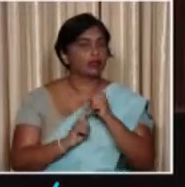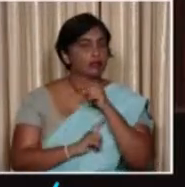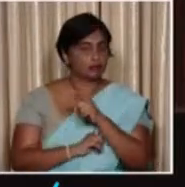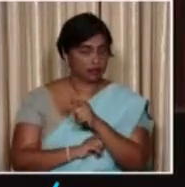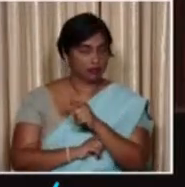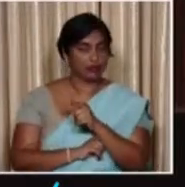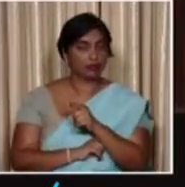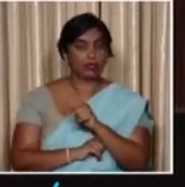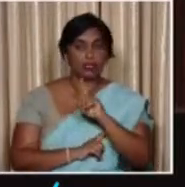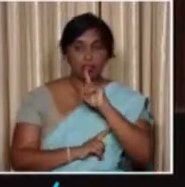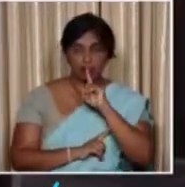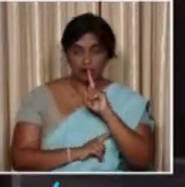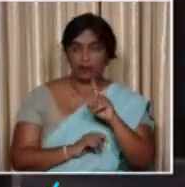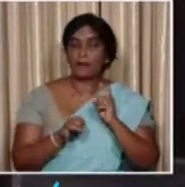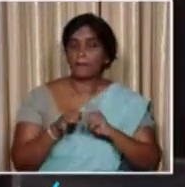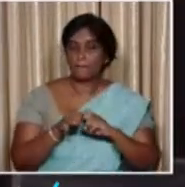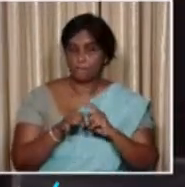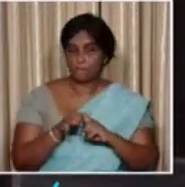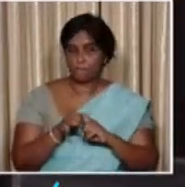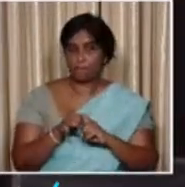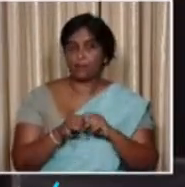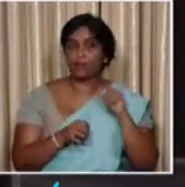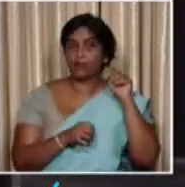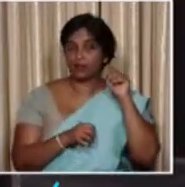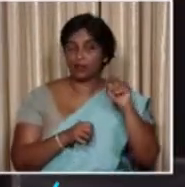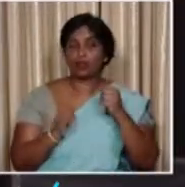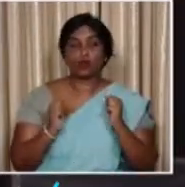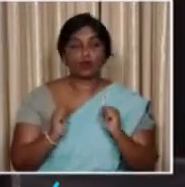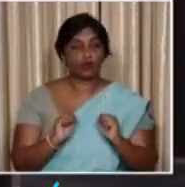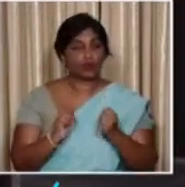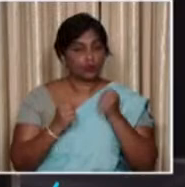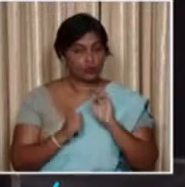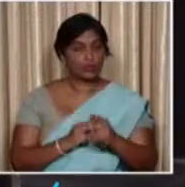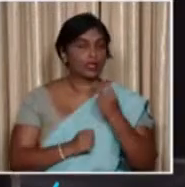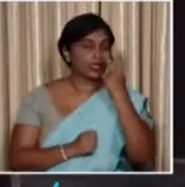මන්ත්‍රීතුමා ඉදිරිපත් කරපු ප්‍රශ්නේදී මෙතුමලා උත්සාහ කළා